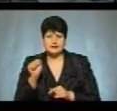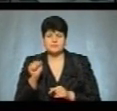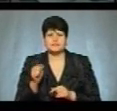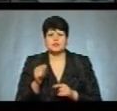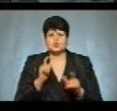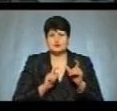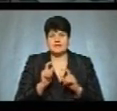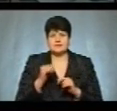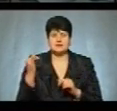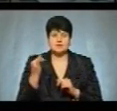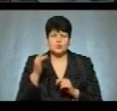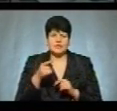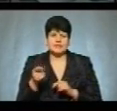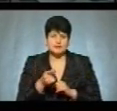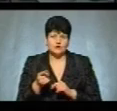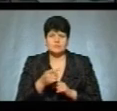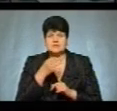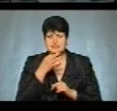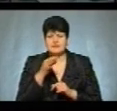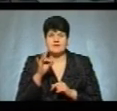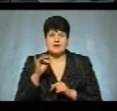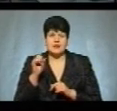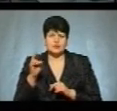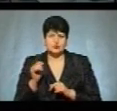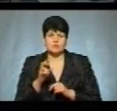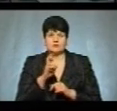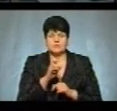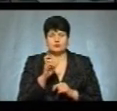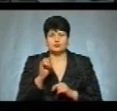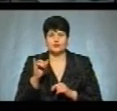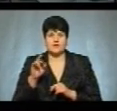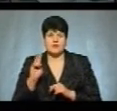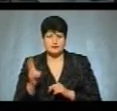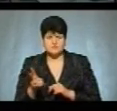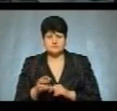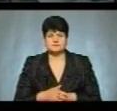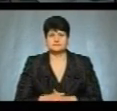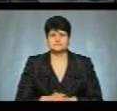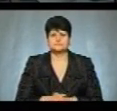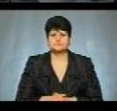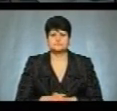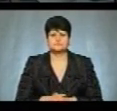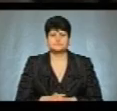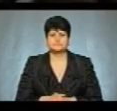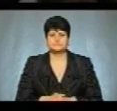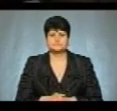Тернополя, повідомив один з організаторів, ректор навчального закладу Богдан Буяк. Як це було, Ірина Терлюк розповість.